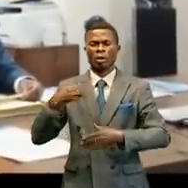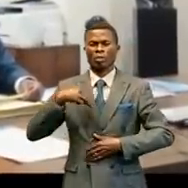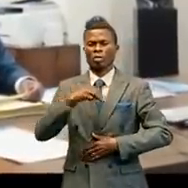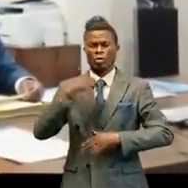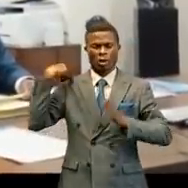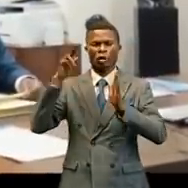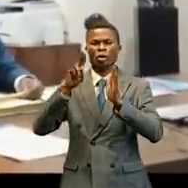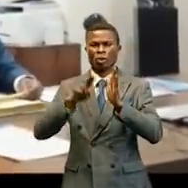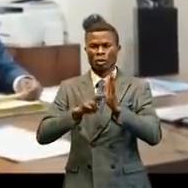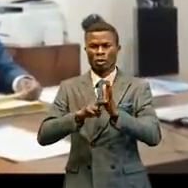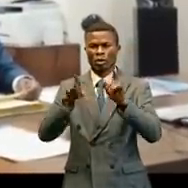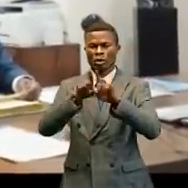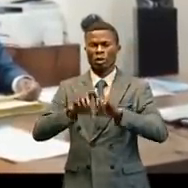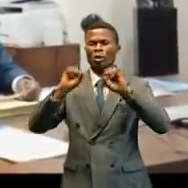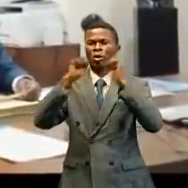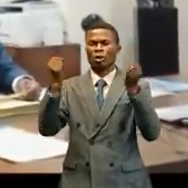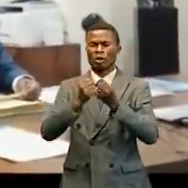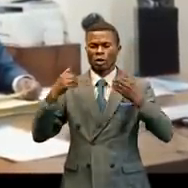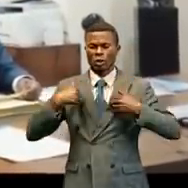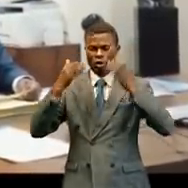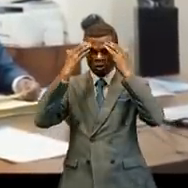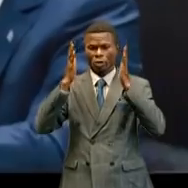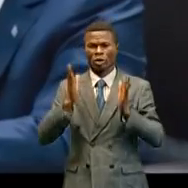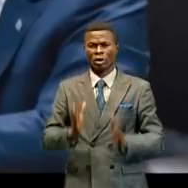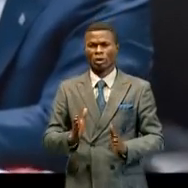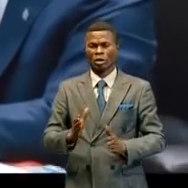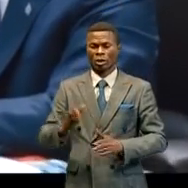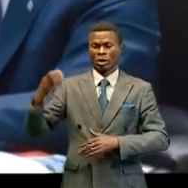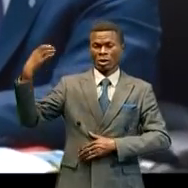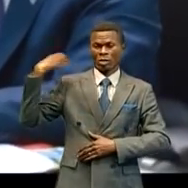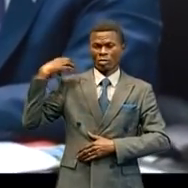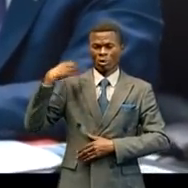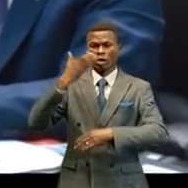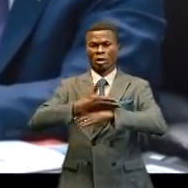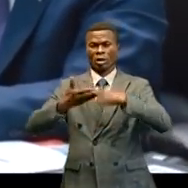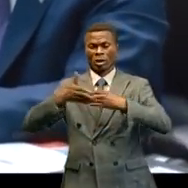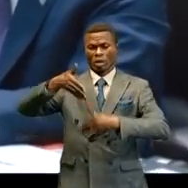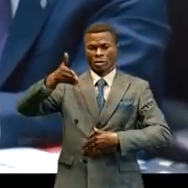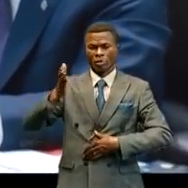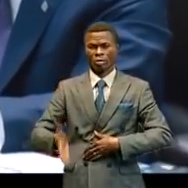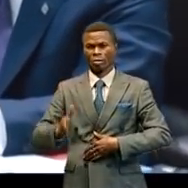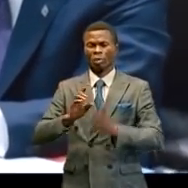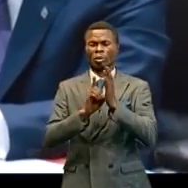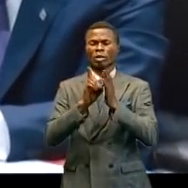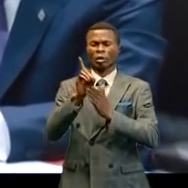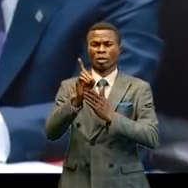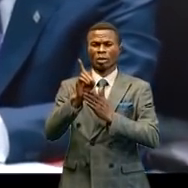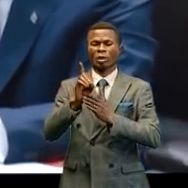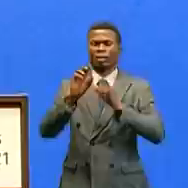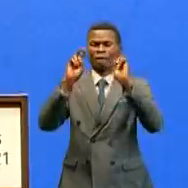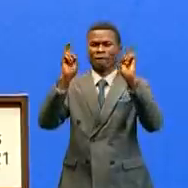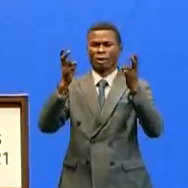du gouvernement et la société égyptienne, maître d'ouvrage spécialisé dans les développements des